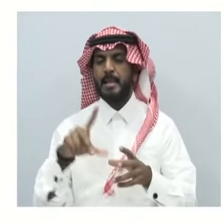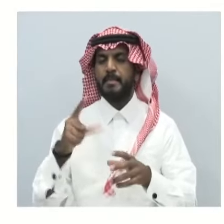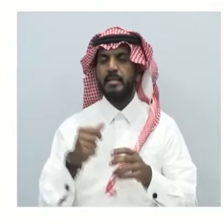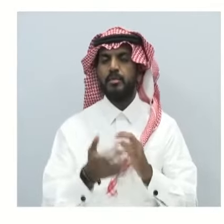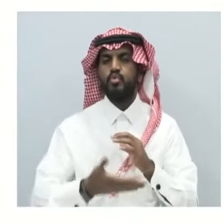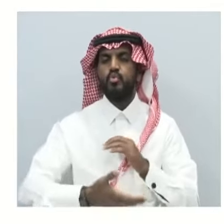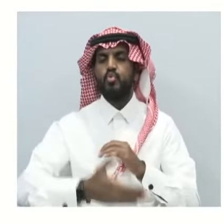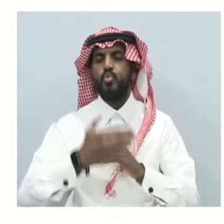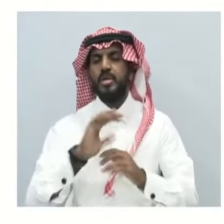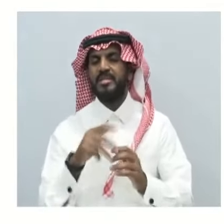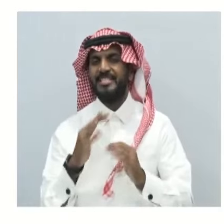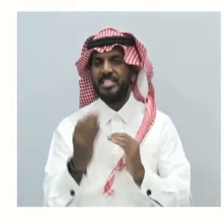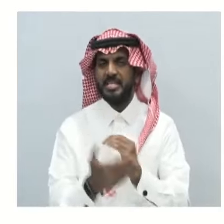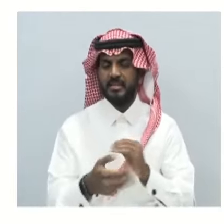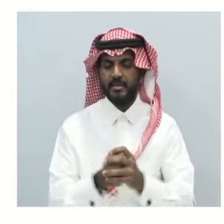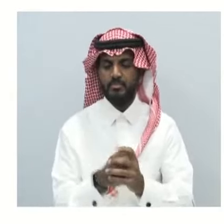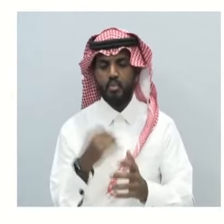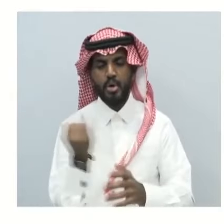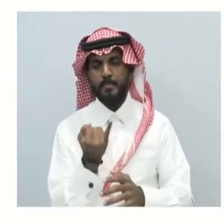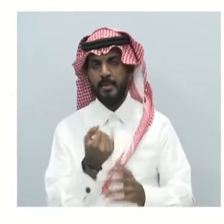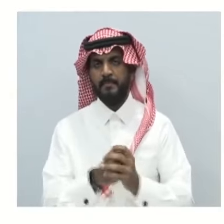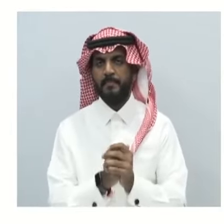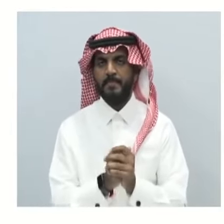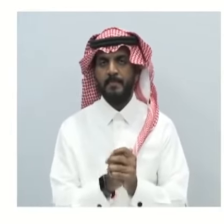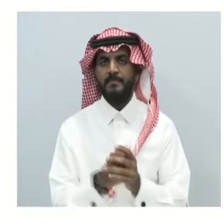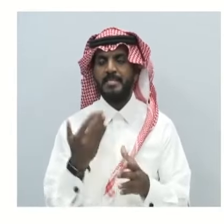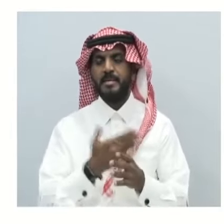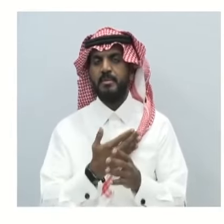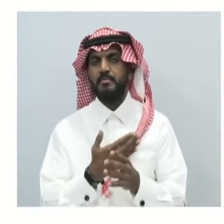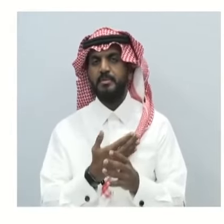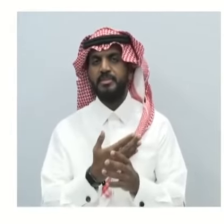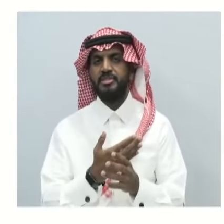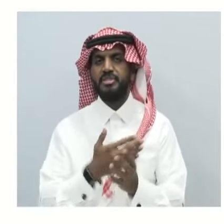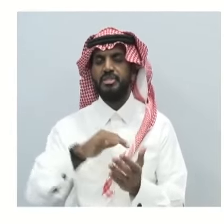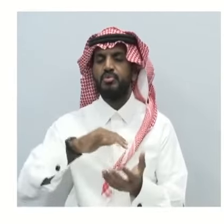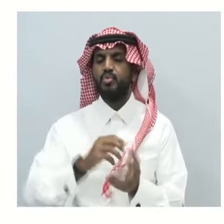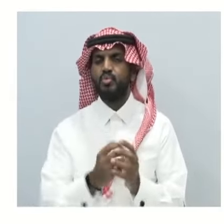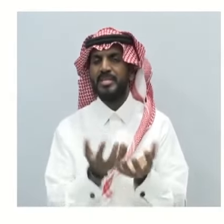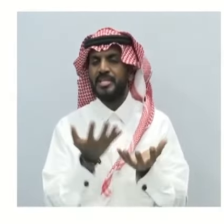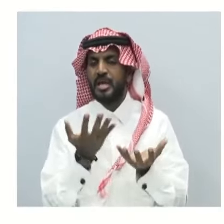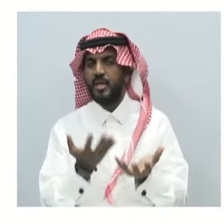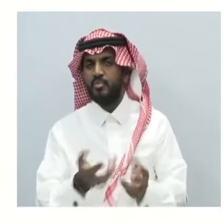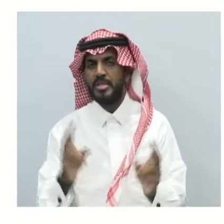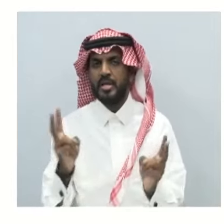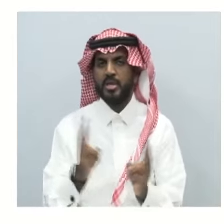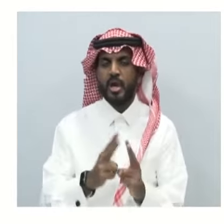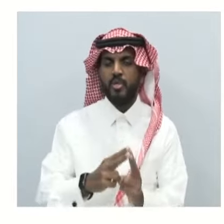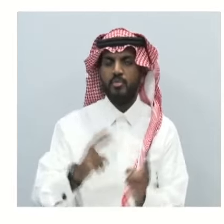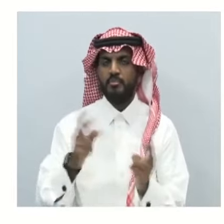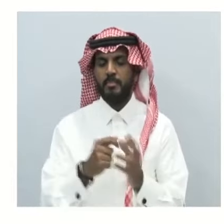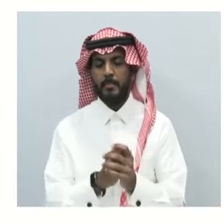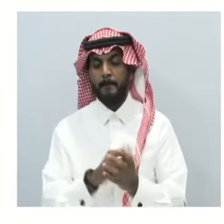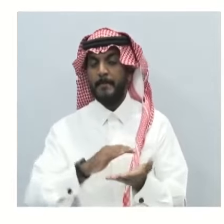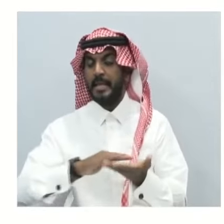ظاهره هامه جدا وهي تحدث بسبب التجاذب بين الارض والقمر